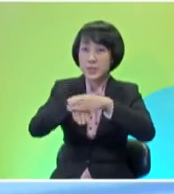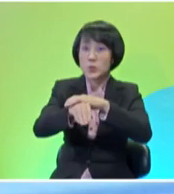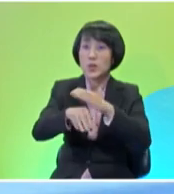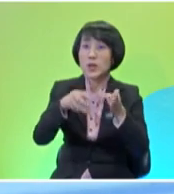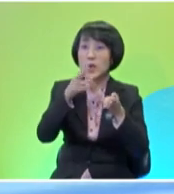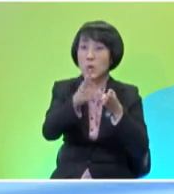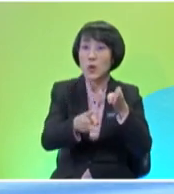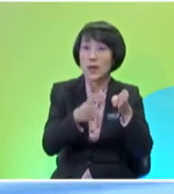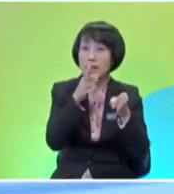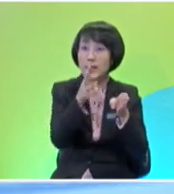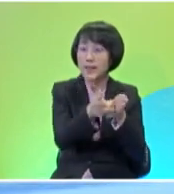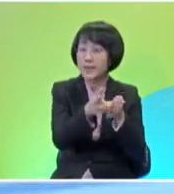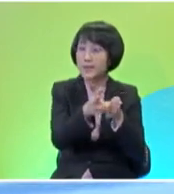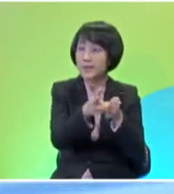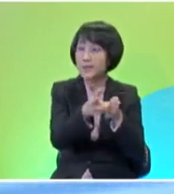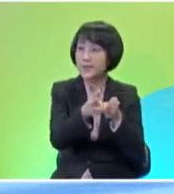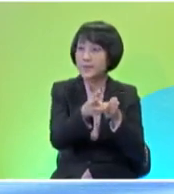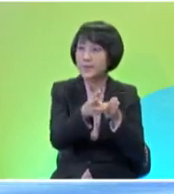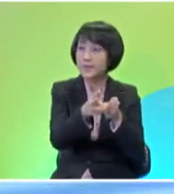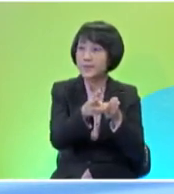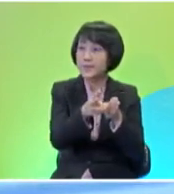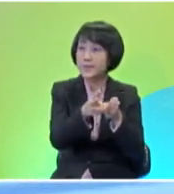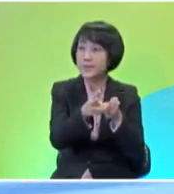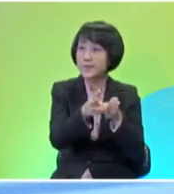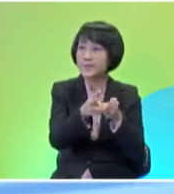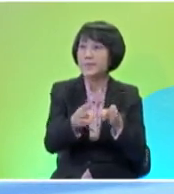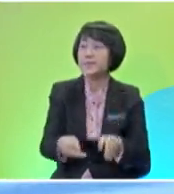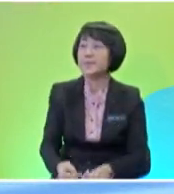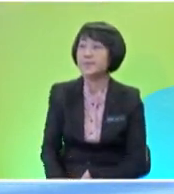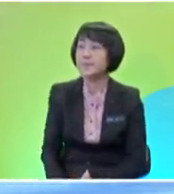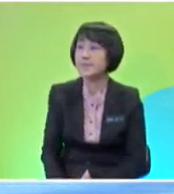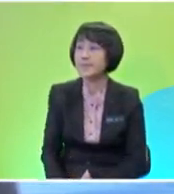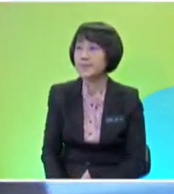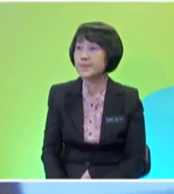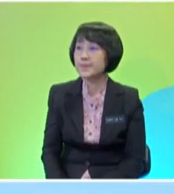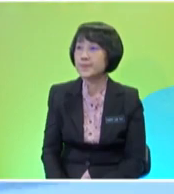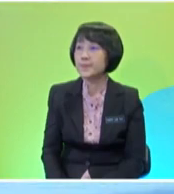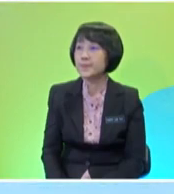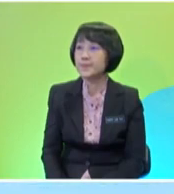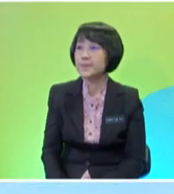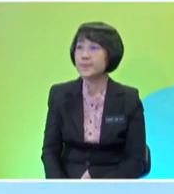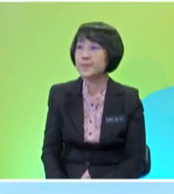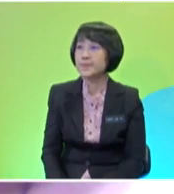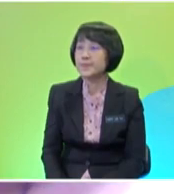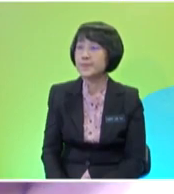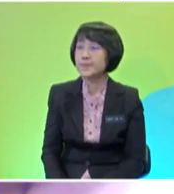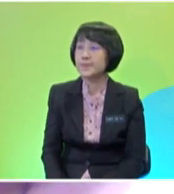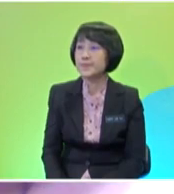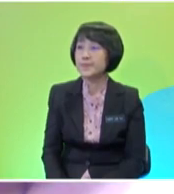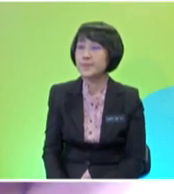Okey. Dekat wayar ni. Dan akhir sekali kita akan cantum. Cantum